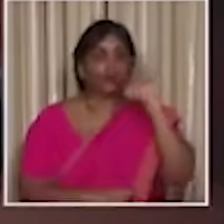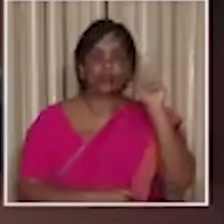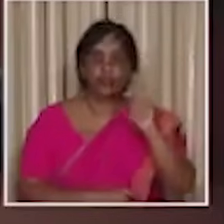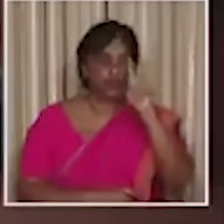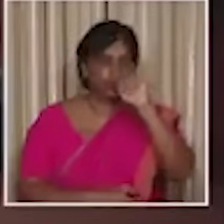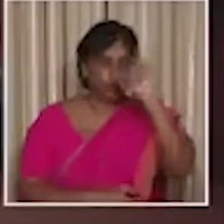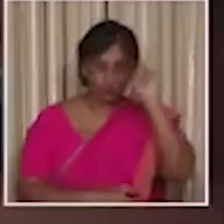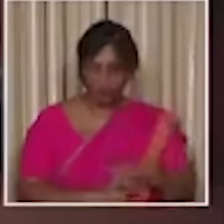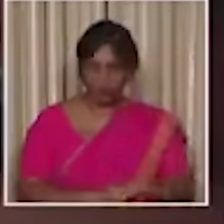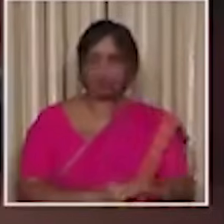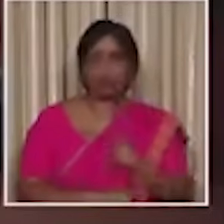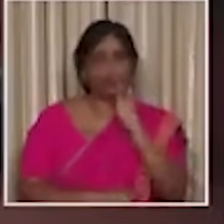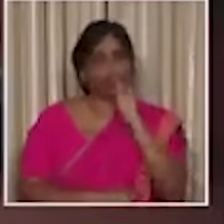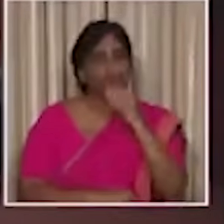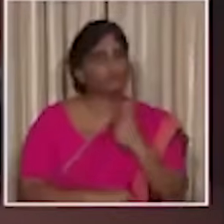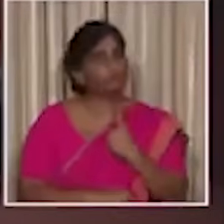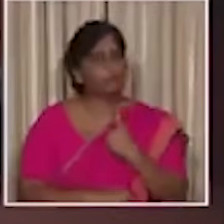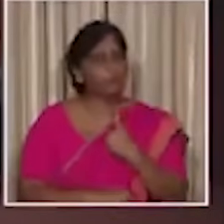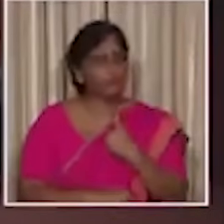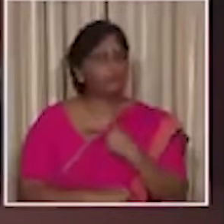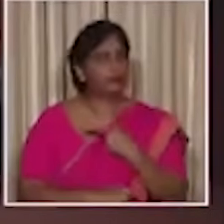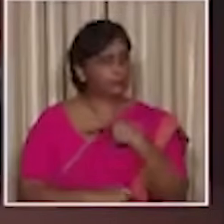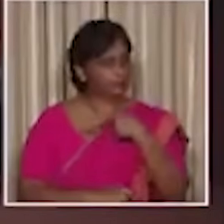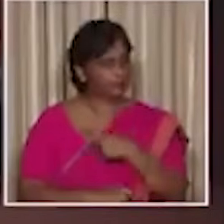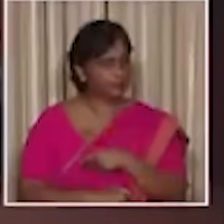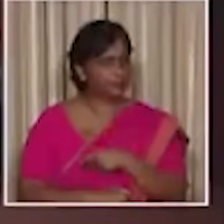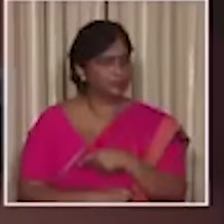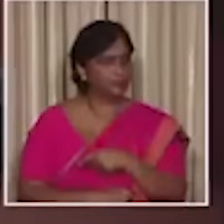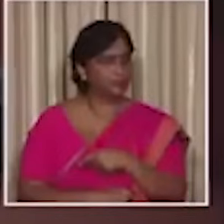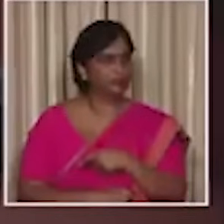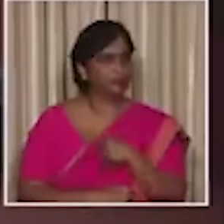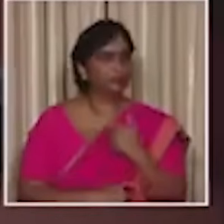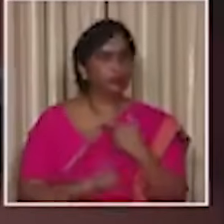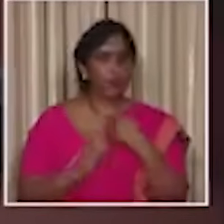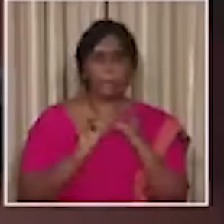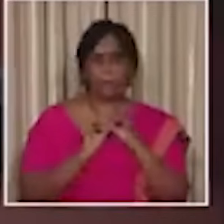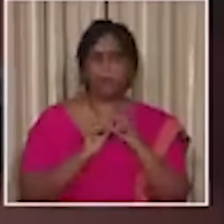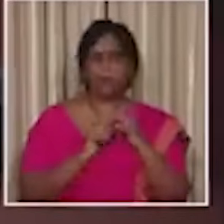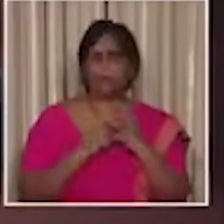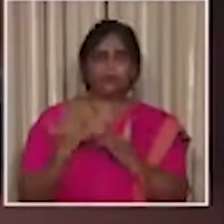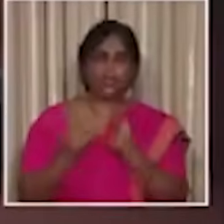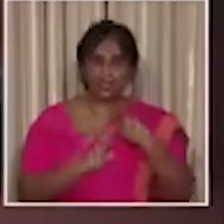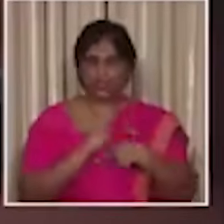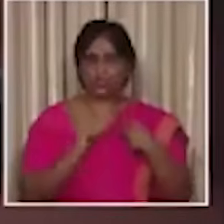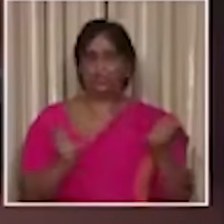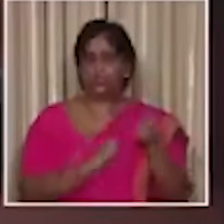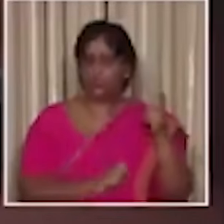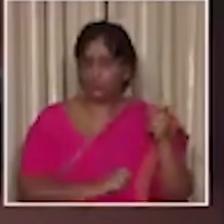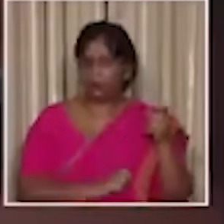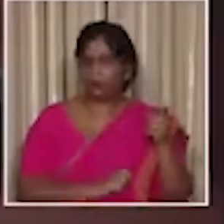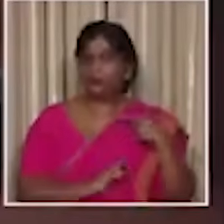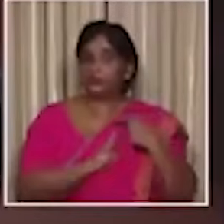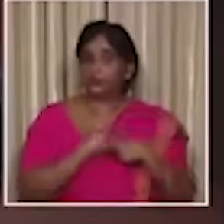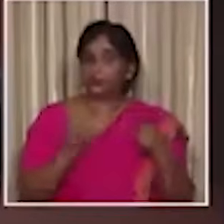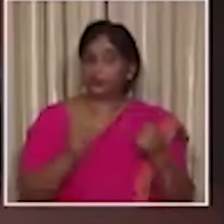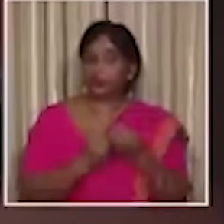26000. සාමාන්‍යයෙන් අපේ රොක් පොස්ට්පේඩ් අපේ බව වැනි සමාගම් වල දෙනවා දේශීය වෙළඳපොළට. දේශීය